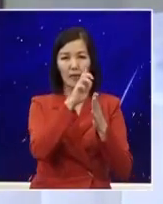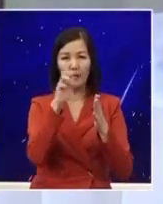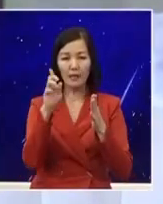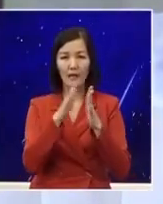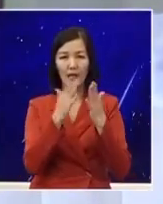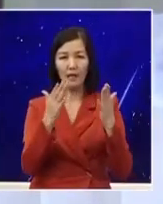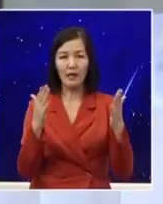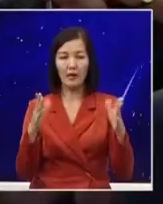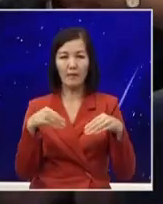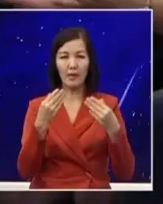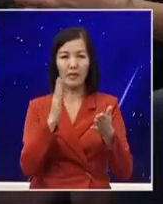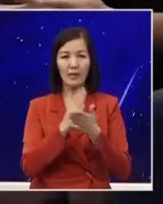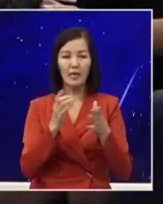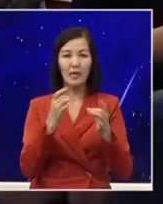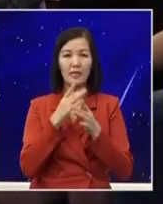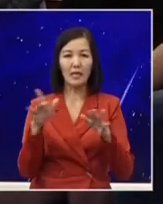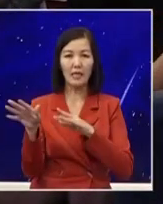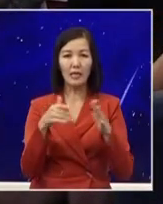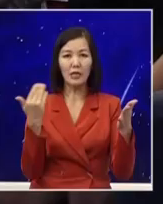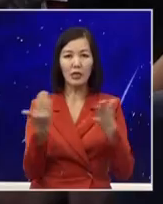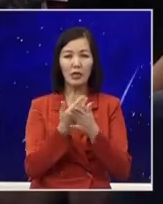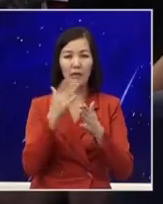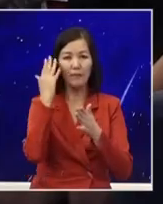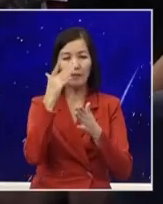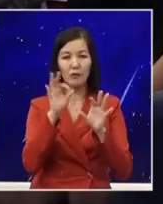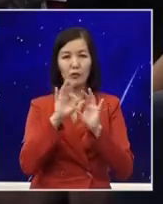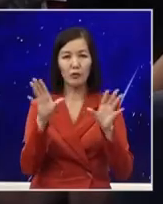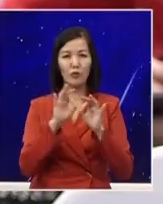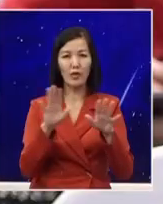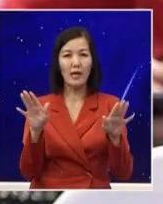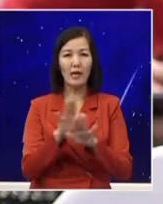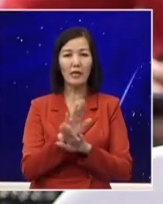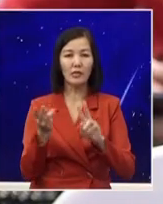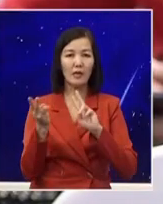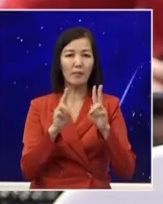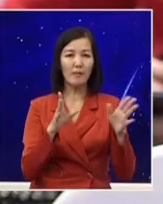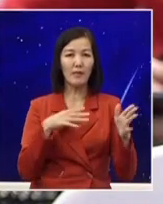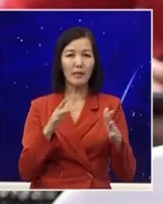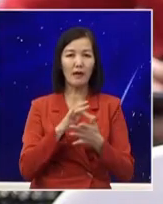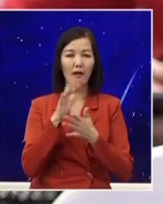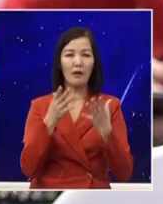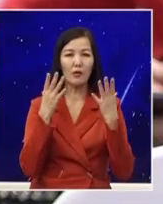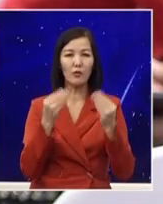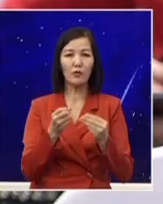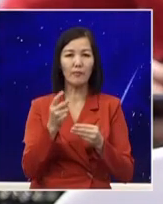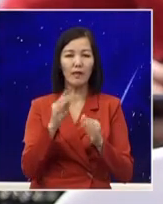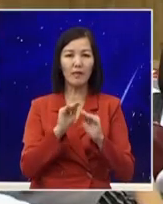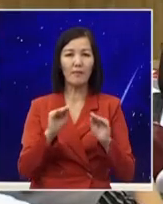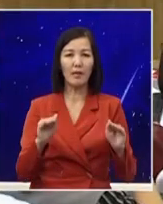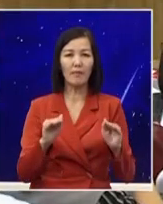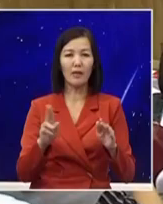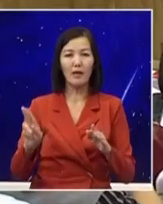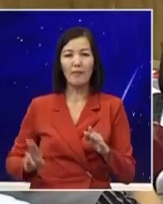қойылмақ. Салтанатты шарада жаңадан шыққан жинақтың мән-мазмұны түсіндірілді. Ән шырқалып, би биленді. Қала күніне орай бірқатар